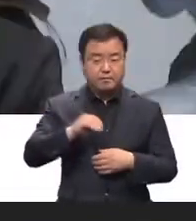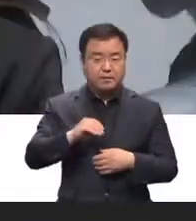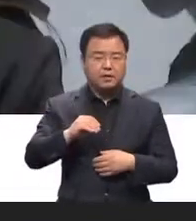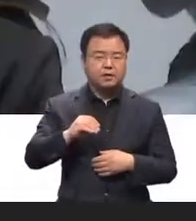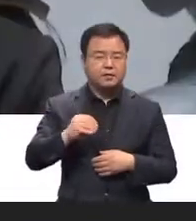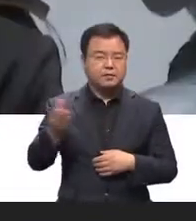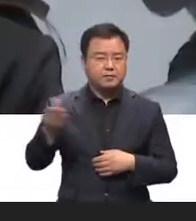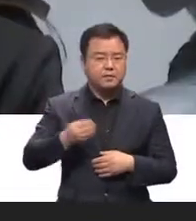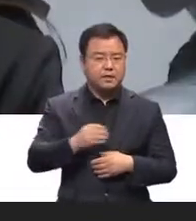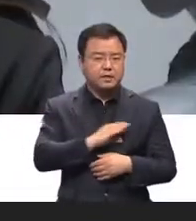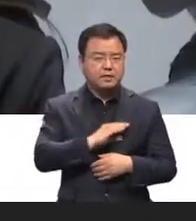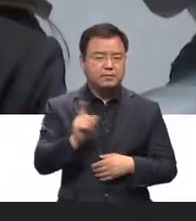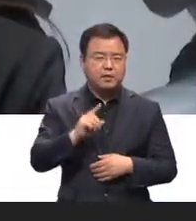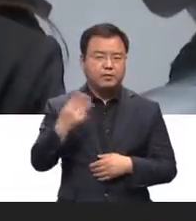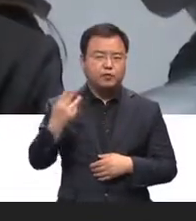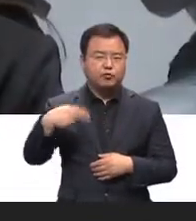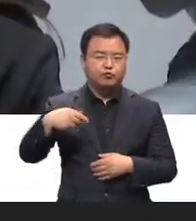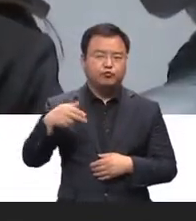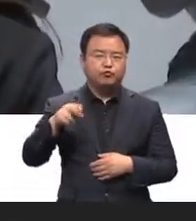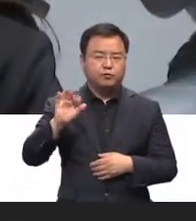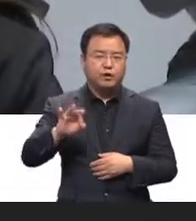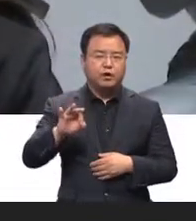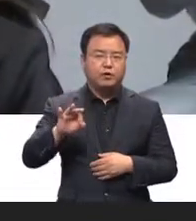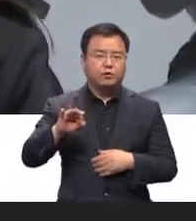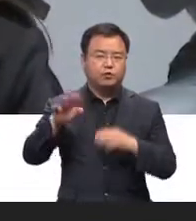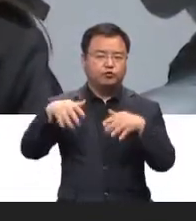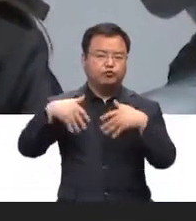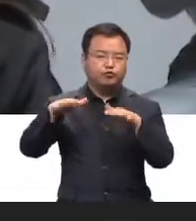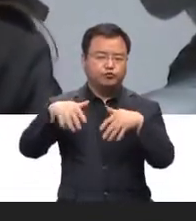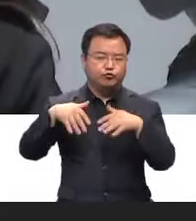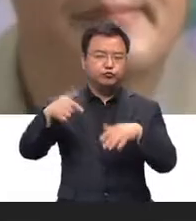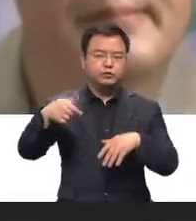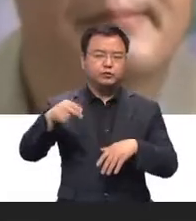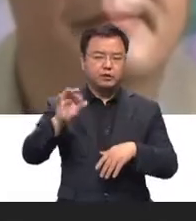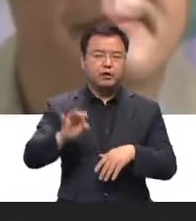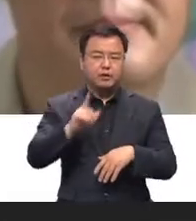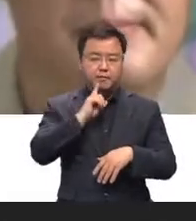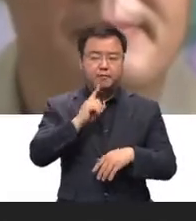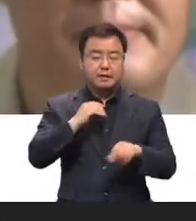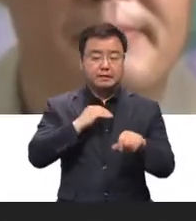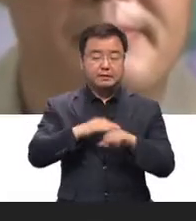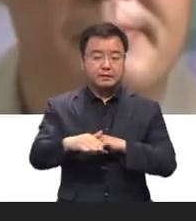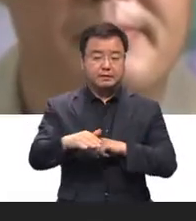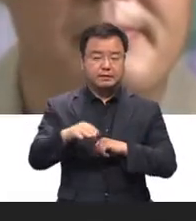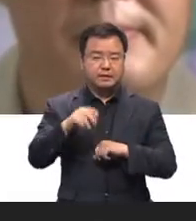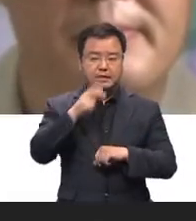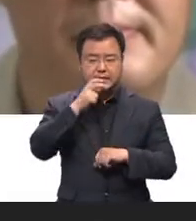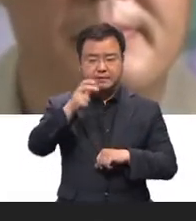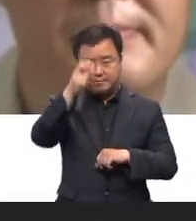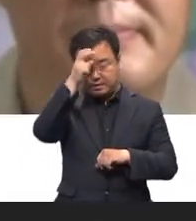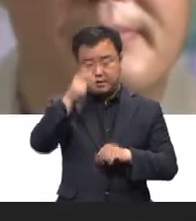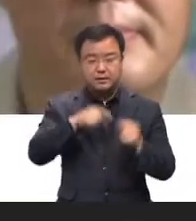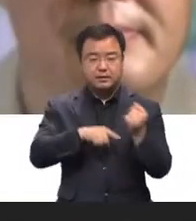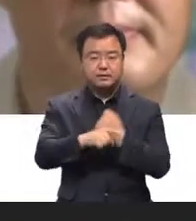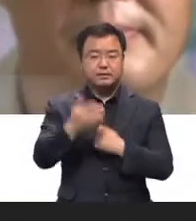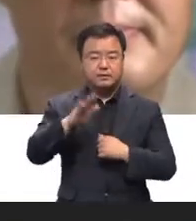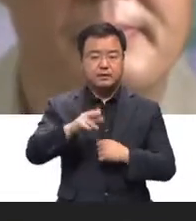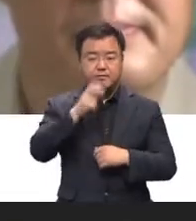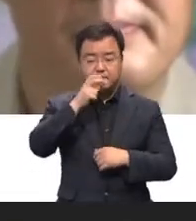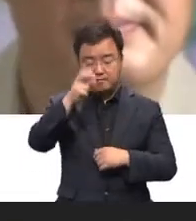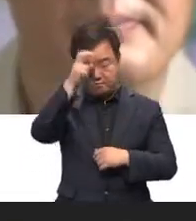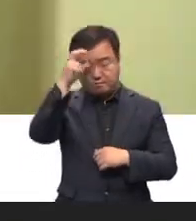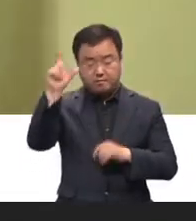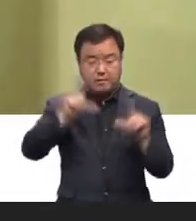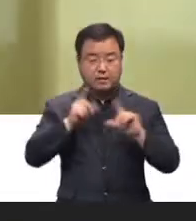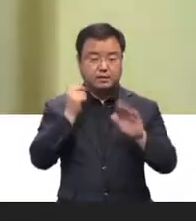화아 기도하는데 비교 체육관 도 있고 6 0 회관 될거 않잖아요 예 류경희 평양 을 가리키는 말인데 그 평양 을 상징하는 푸른